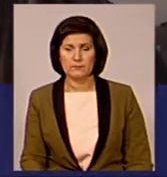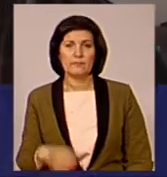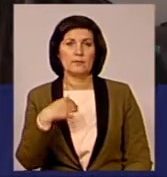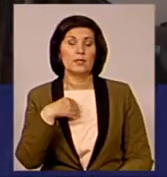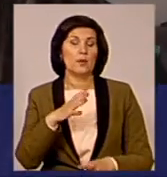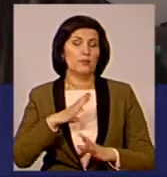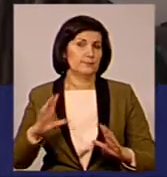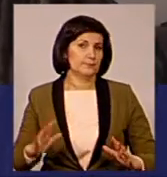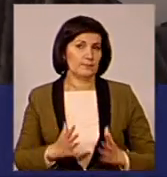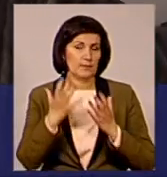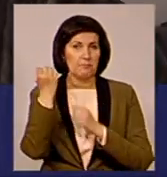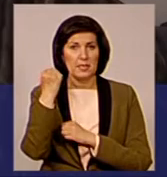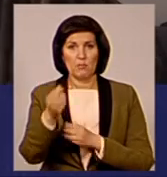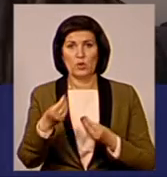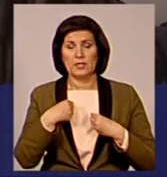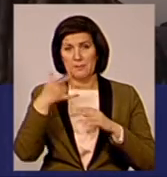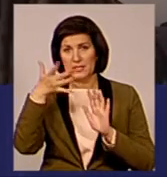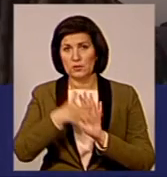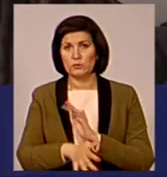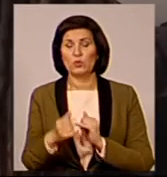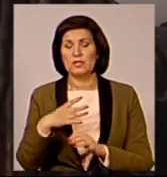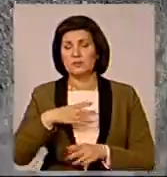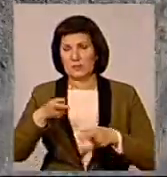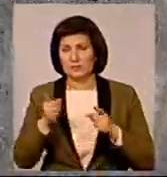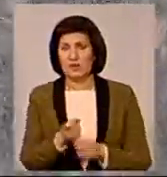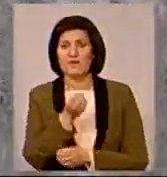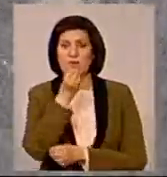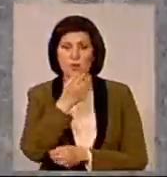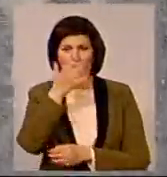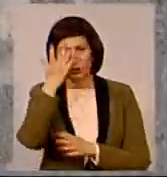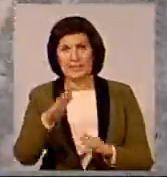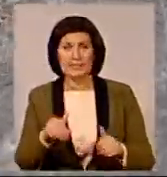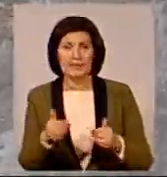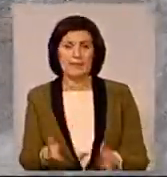Я був у захваті. Перемога дала мені зрозуміти, у нас була справді хороша ідея.